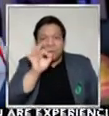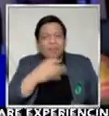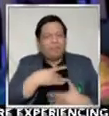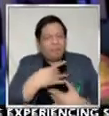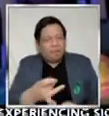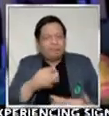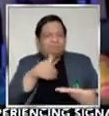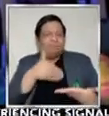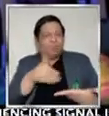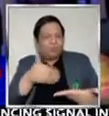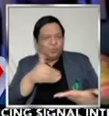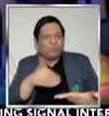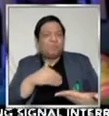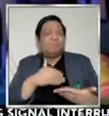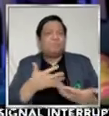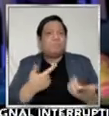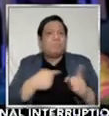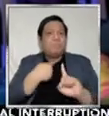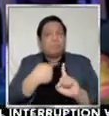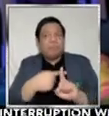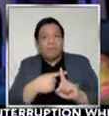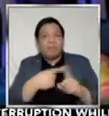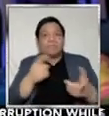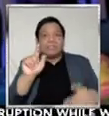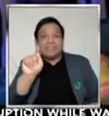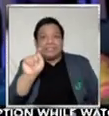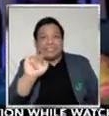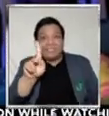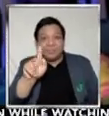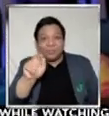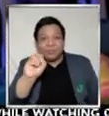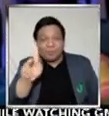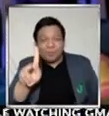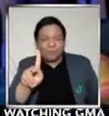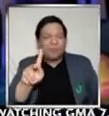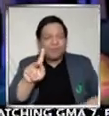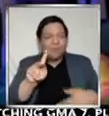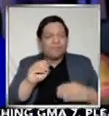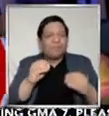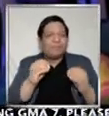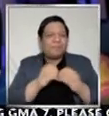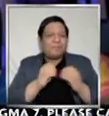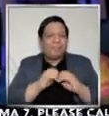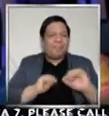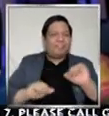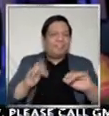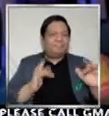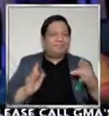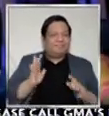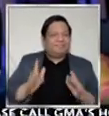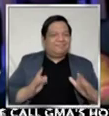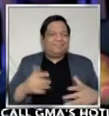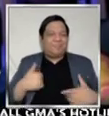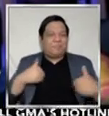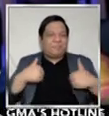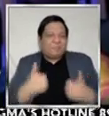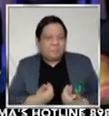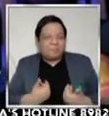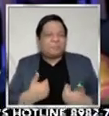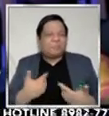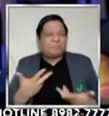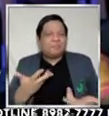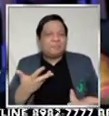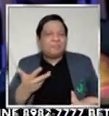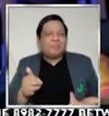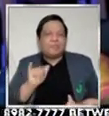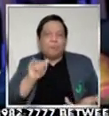music. Tapos sa TikTok po talaga para nakakapagod na yung arte-arte lang. Sapagod na rin po ako sa patama na parang